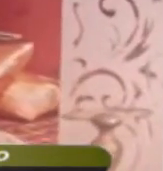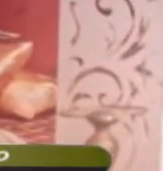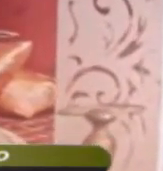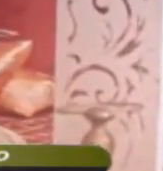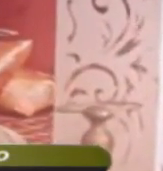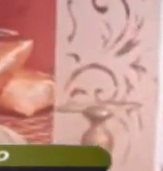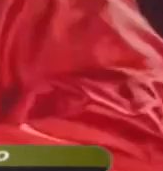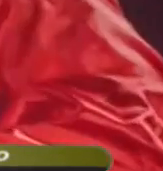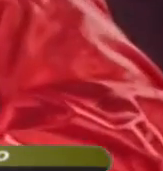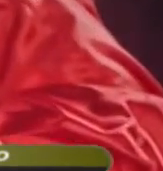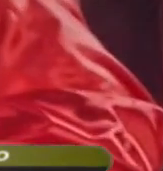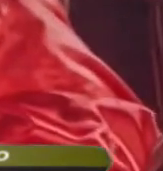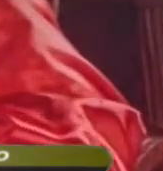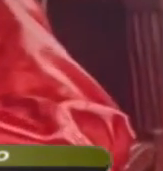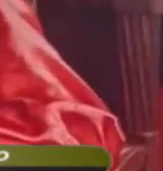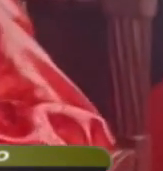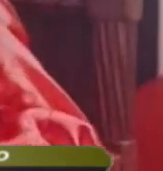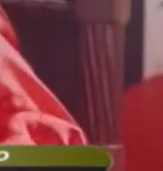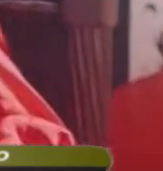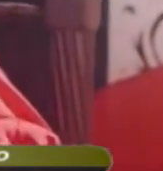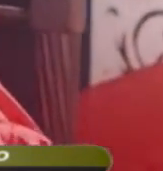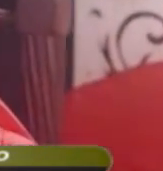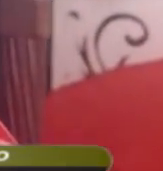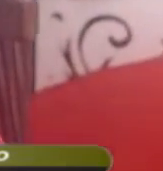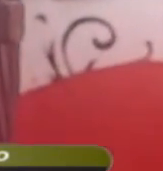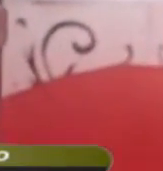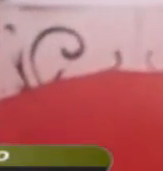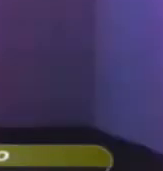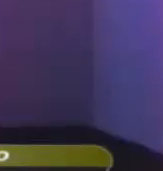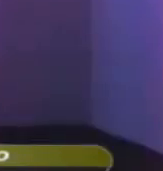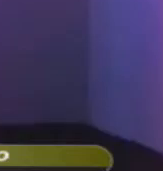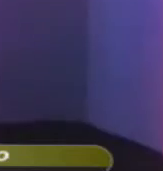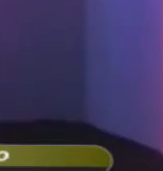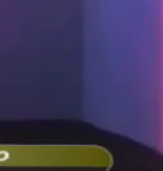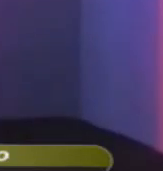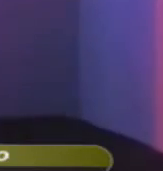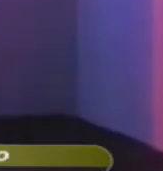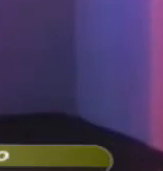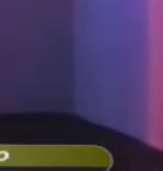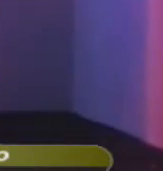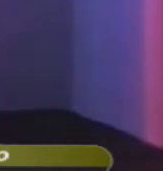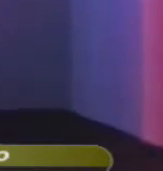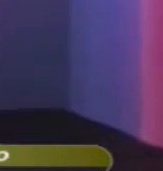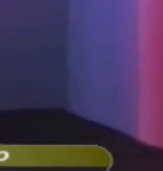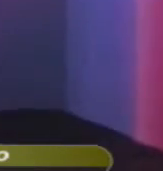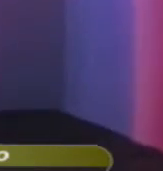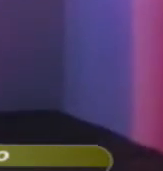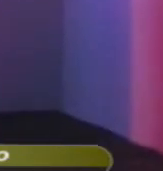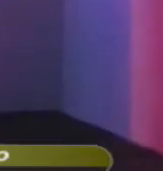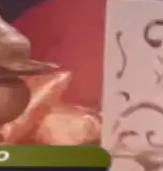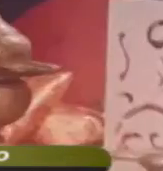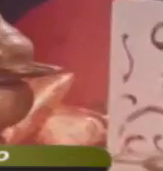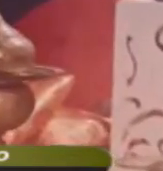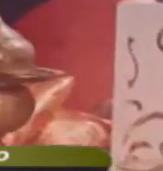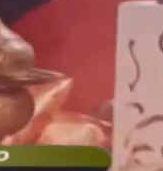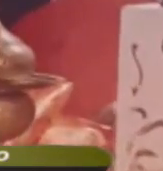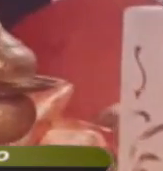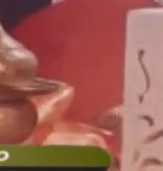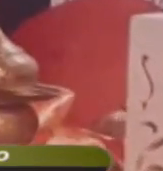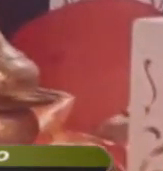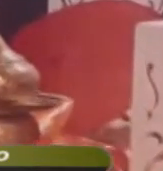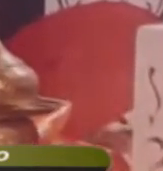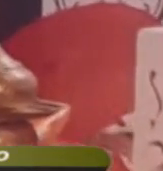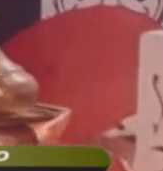zangu hisia umezikoroga, na macho haya nagapazia, tanasha